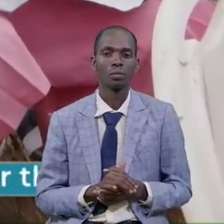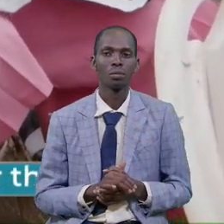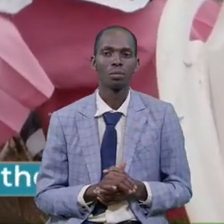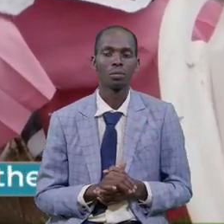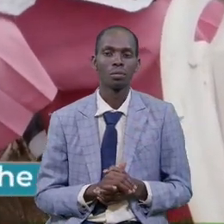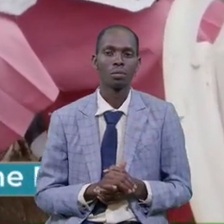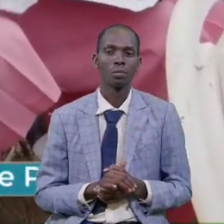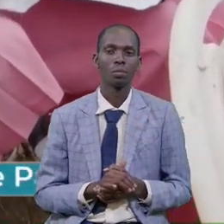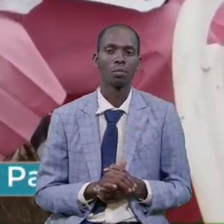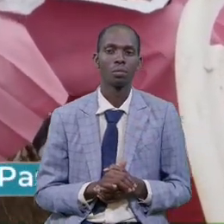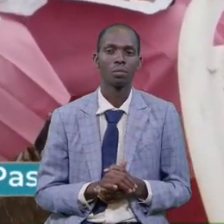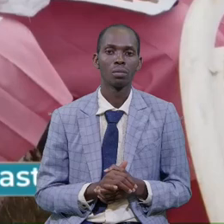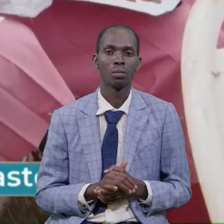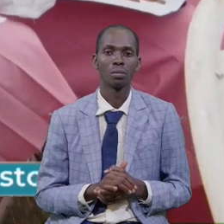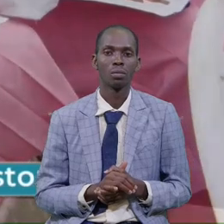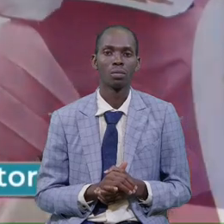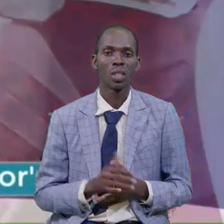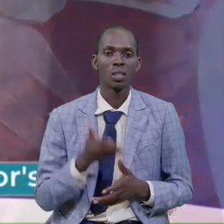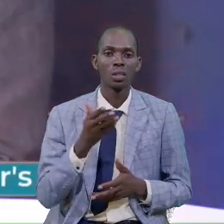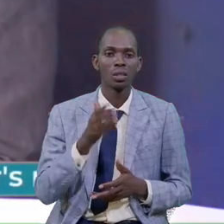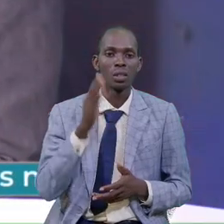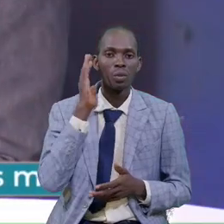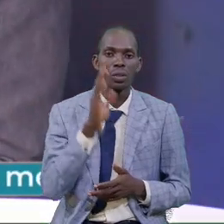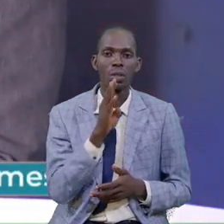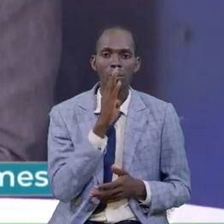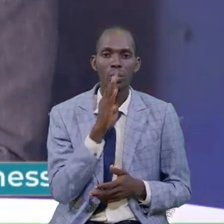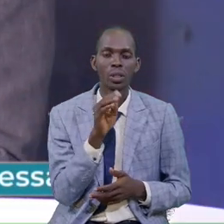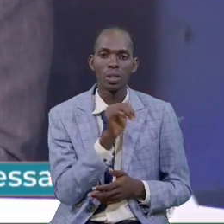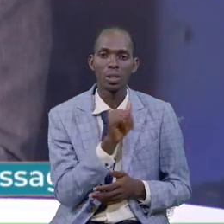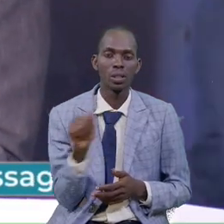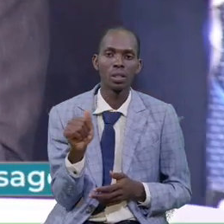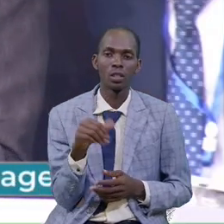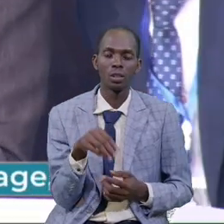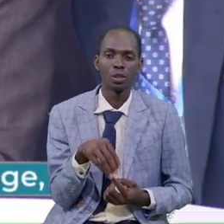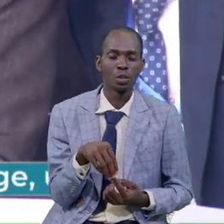234-915-444-9263. There will be a special meeting.